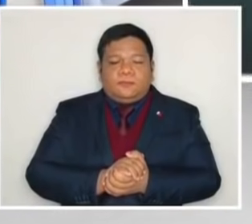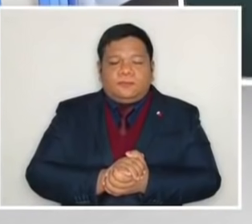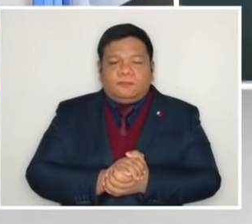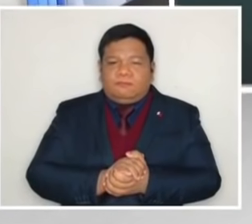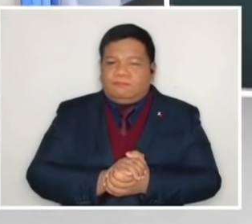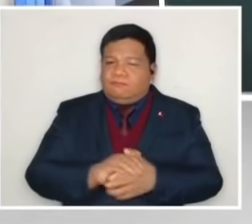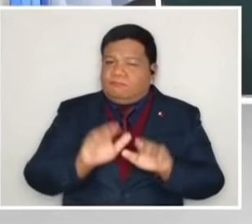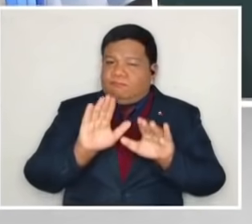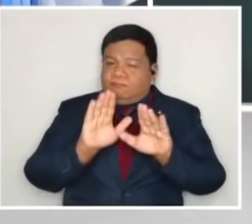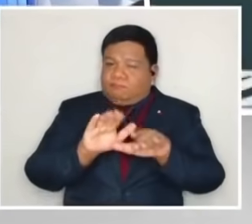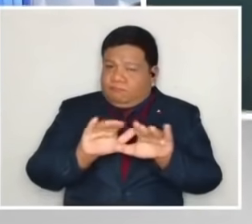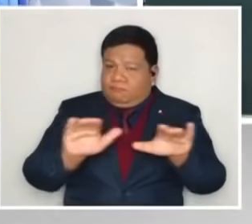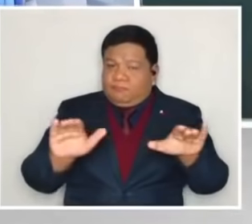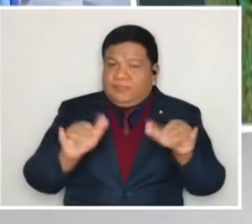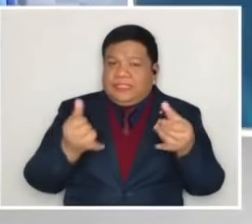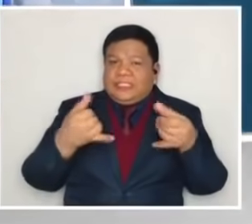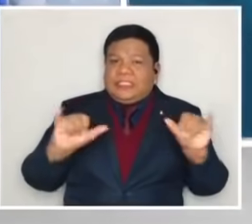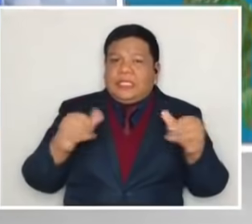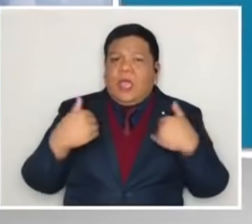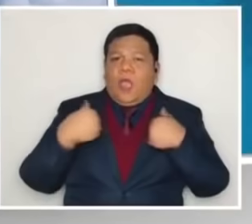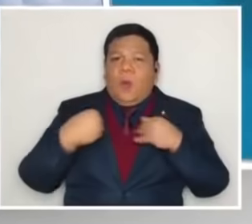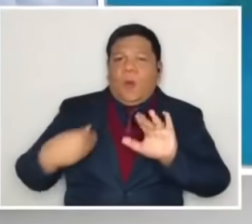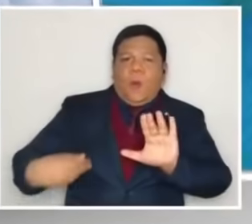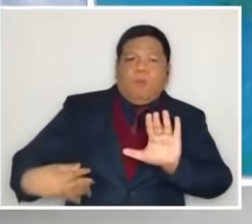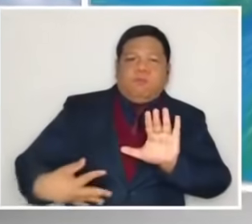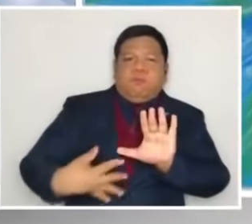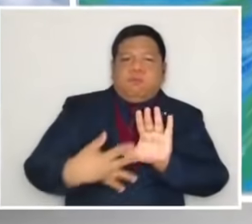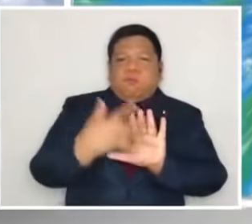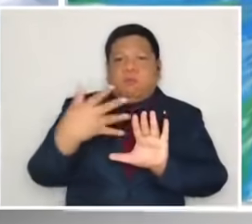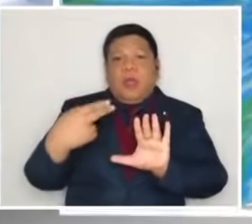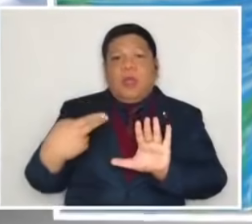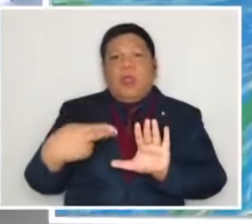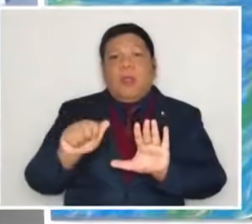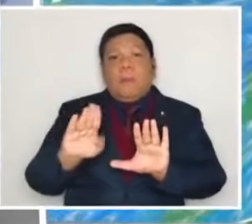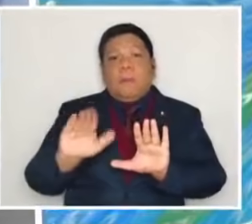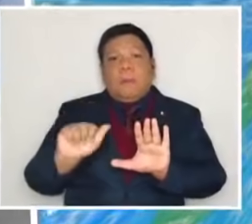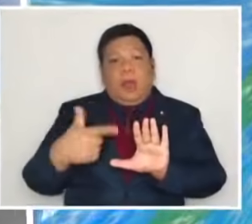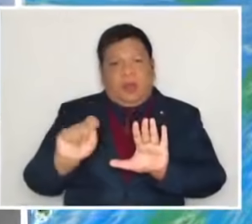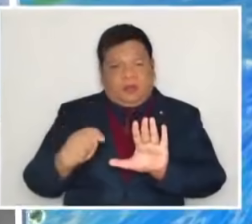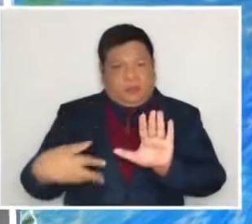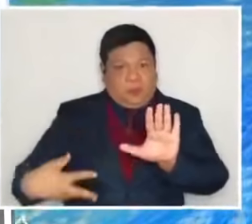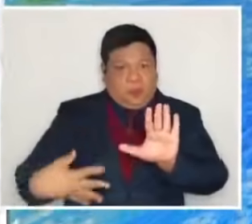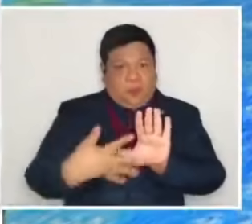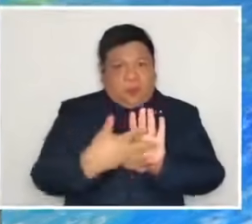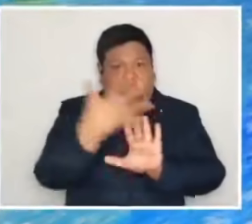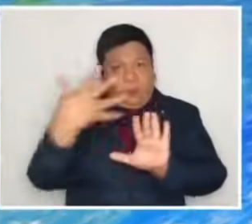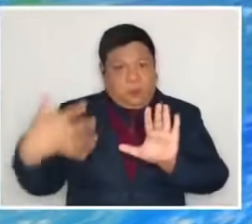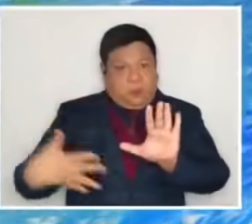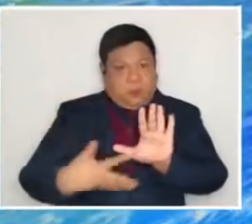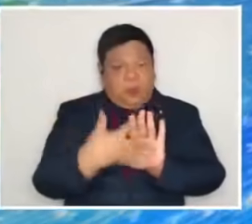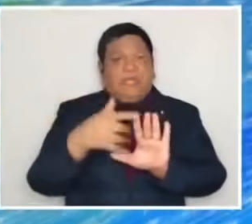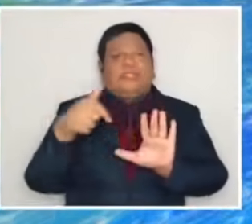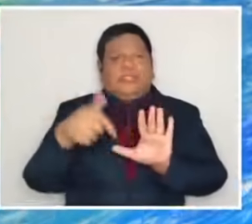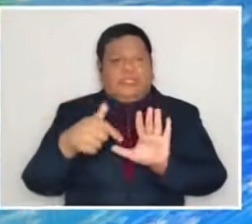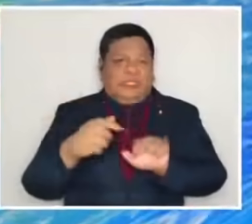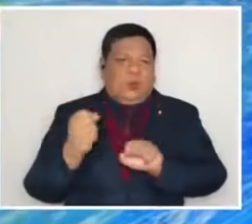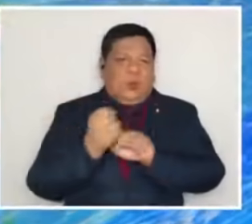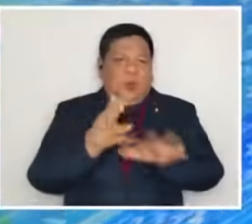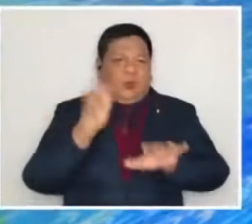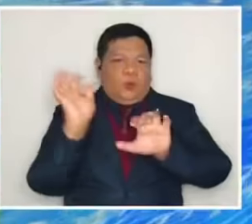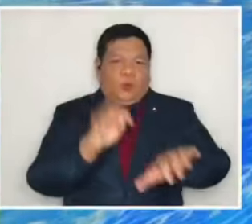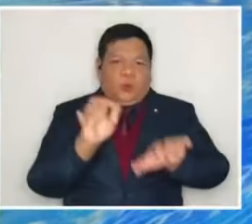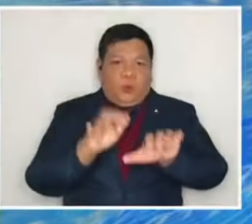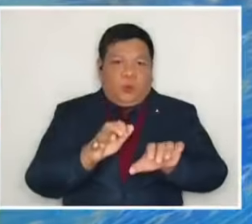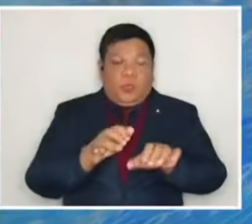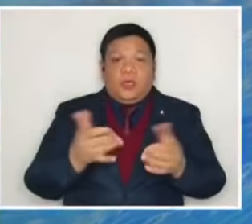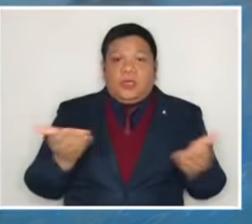Kapamilya, umiiral pa rin ang southwest monsoon o habagat na patuloy na nagdudulot ng ulan sa malaking bahagi ng Luzon. Dito sa Metro Manila, asahan pa